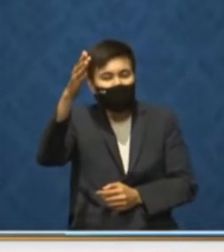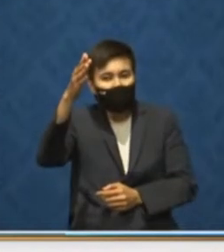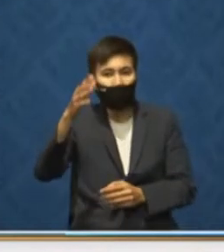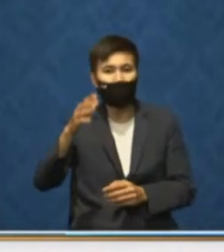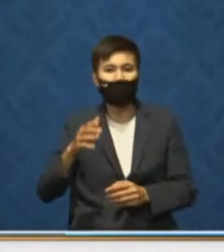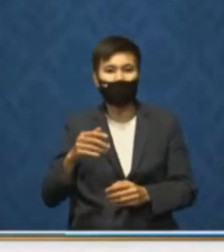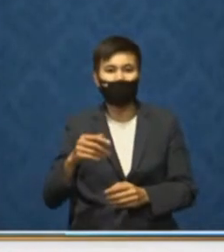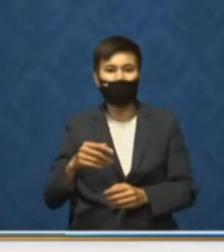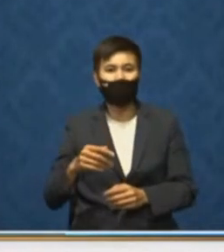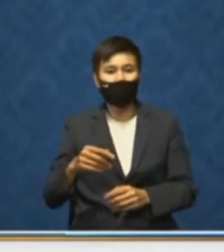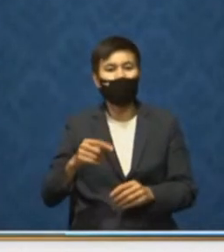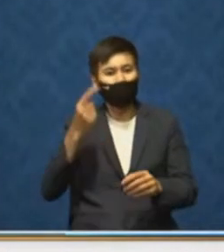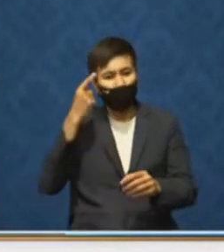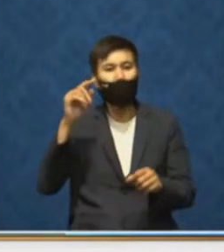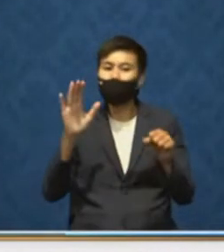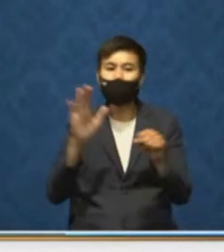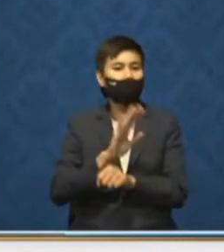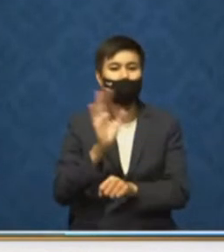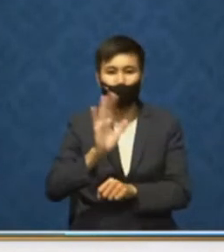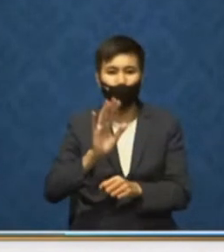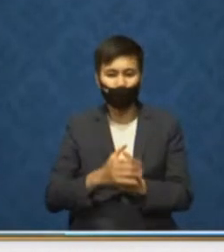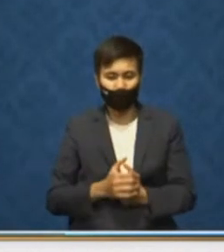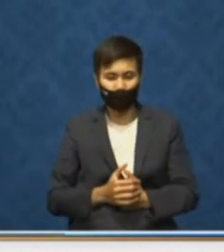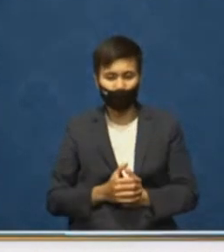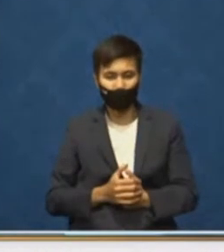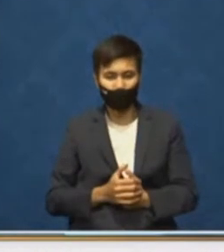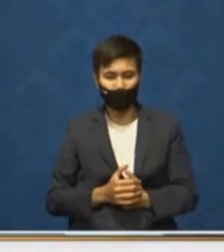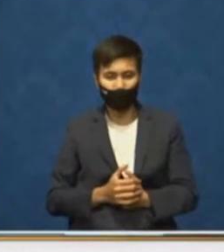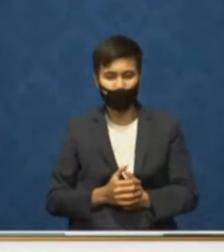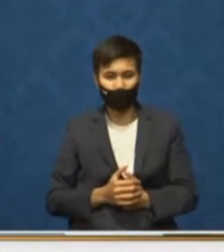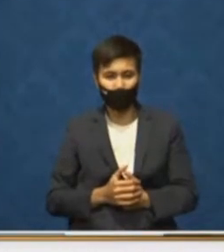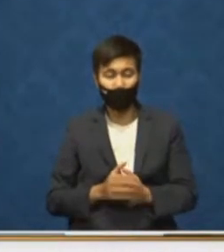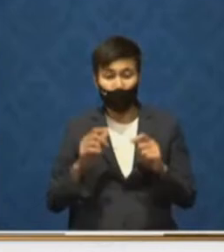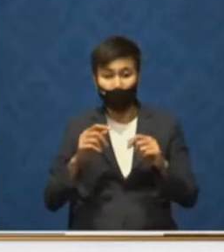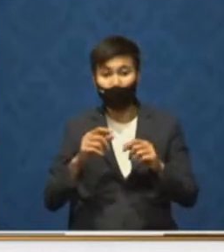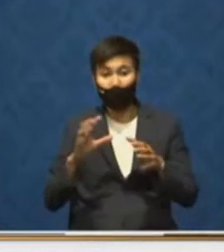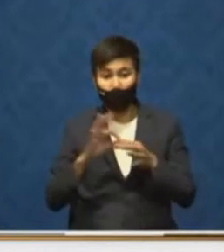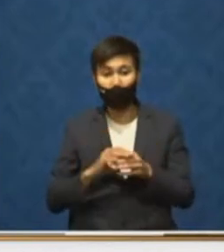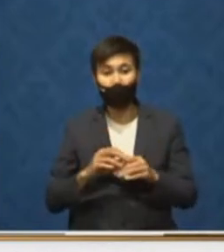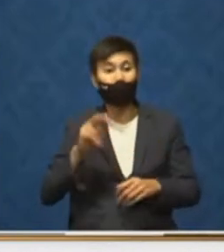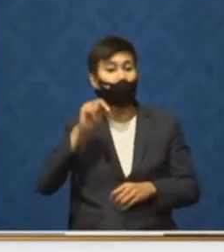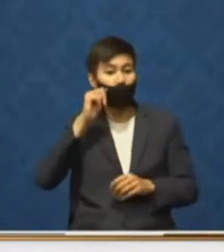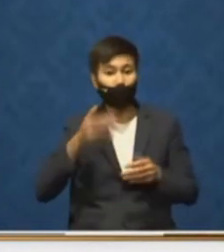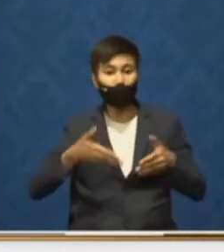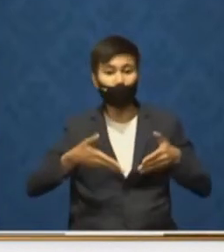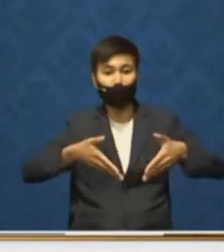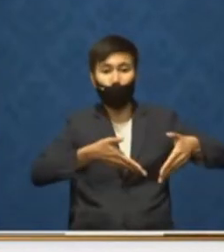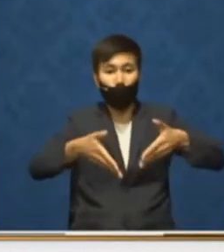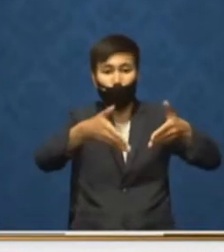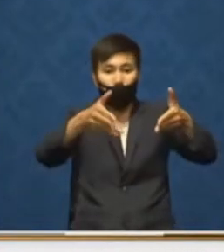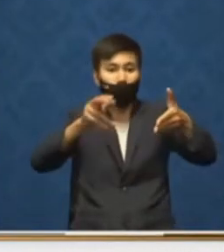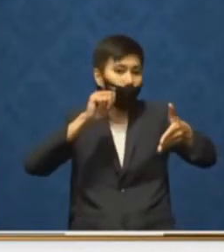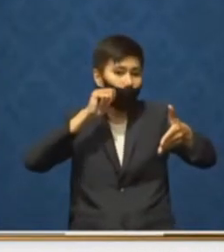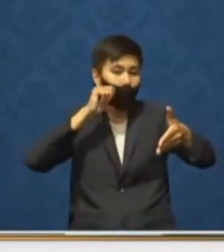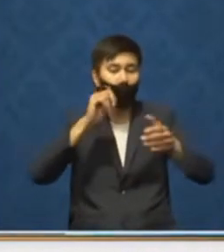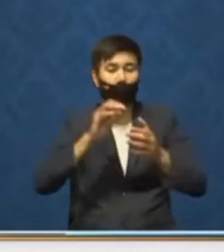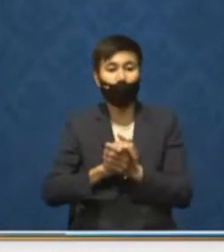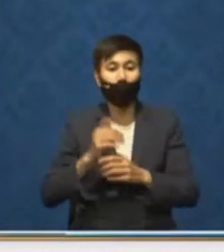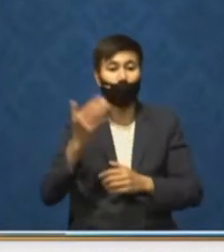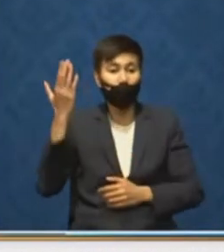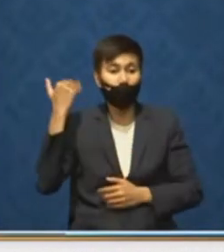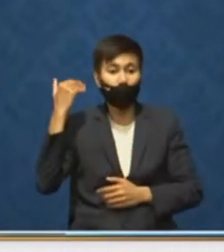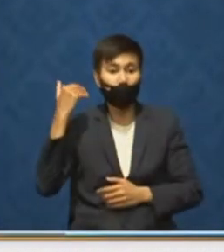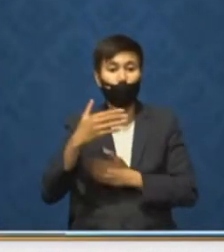ไม่เข้าทั่วเนาะเรื่องทางน้ำนะครับมันจะไปตั้งคู่